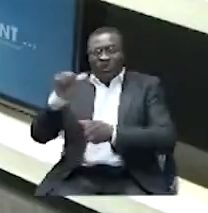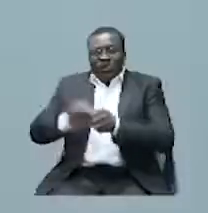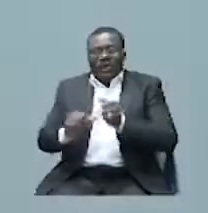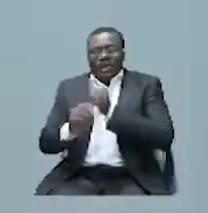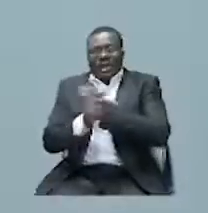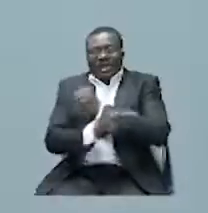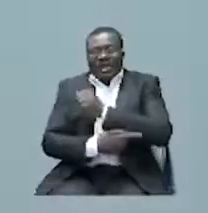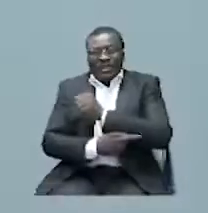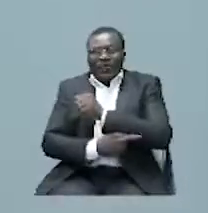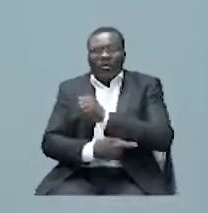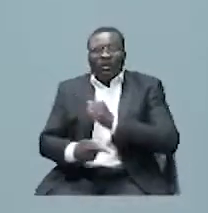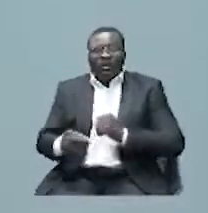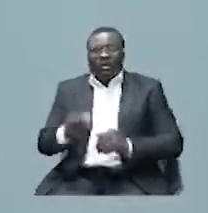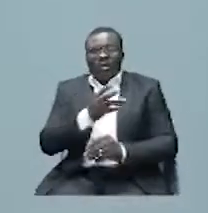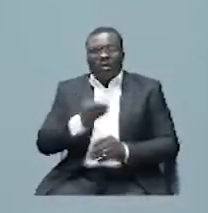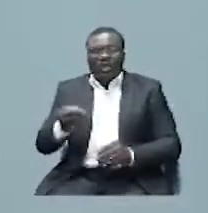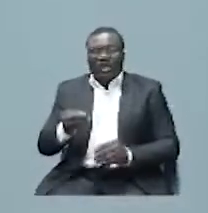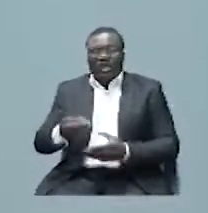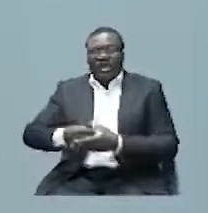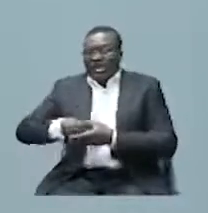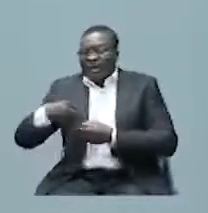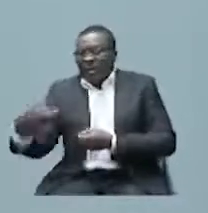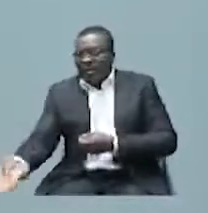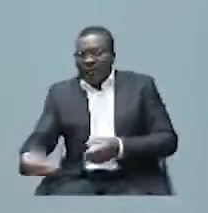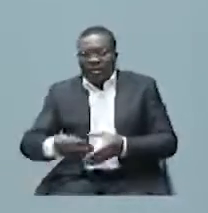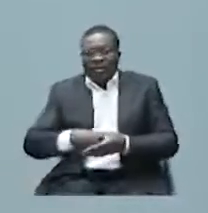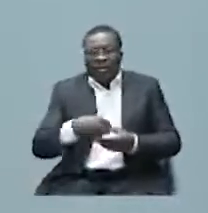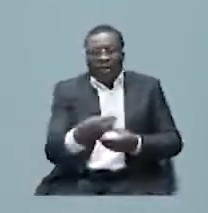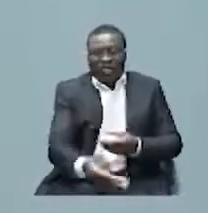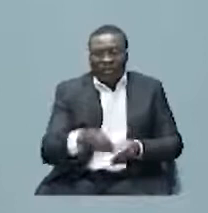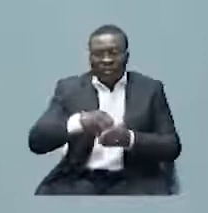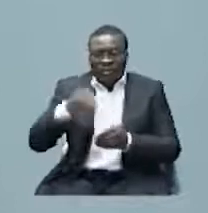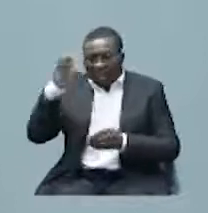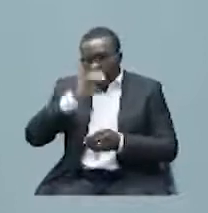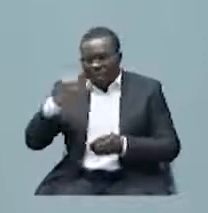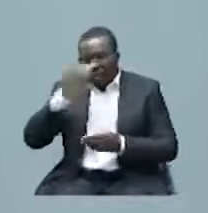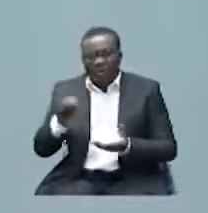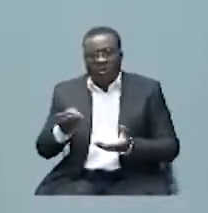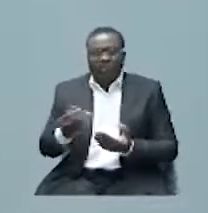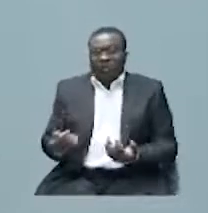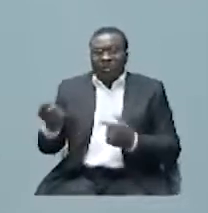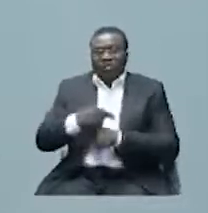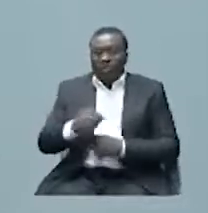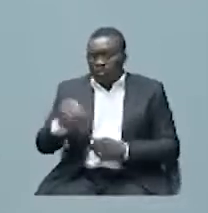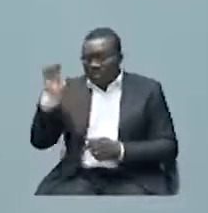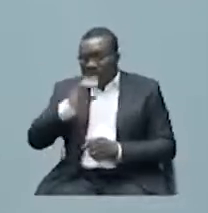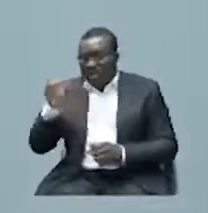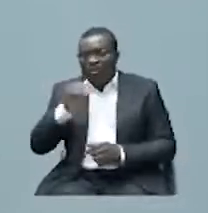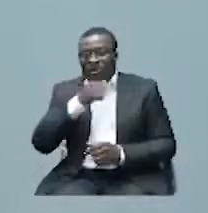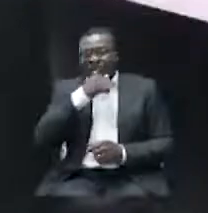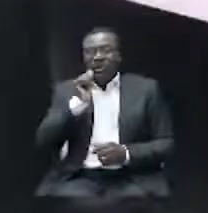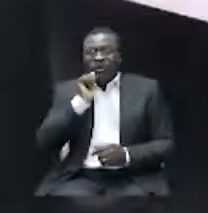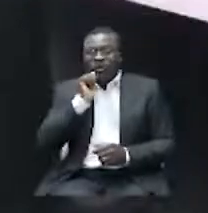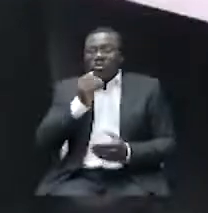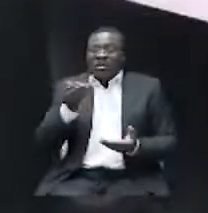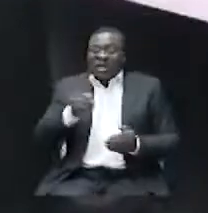pôle. Et investir massivement également dans la recherche. Aujourd'hui, la recherche agronomique est devenue un marché